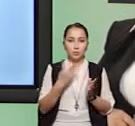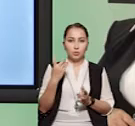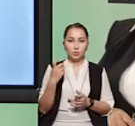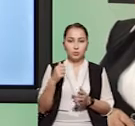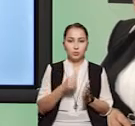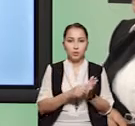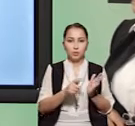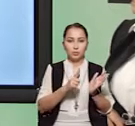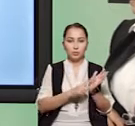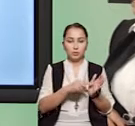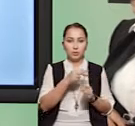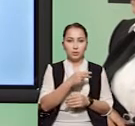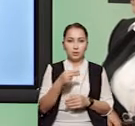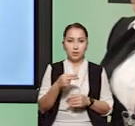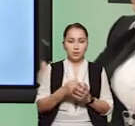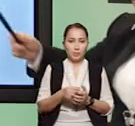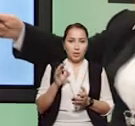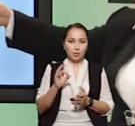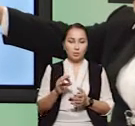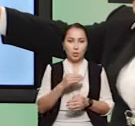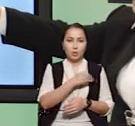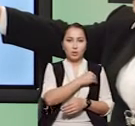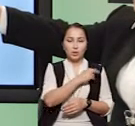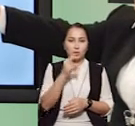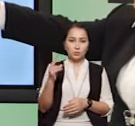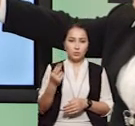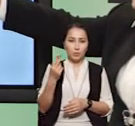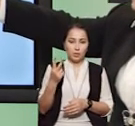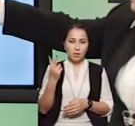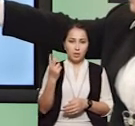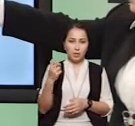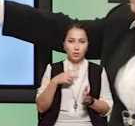-459.167 Fahrenheitga teng bo'ladi. 0 gradus Selsiy